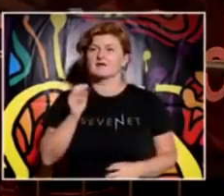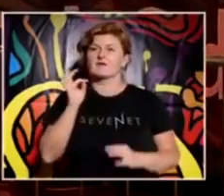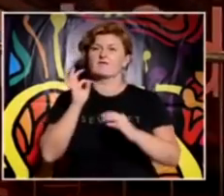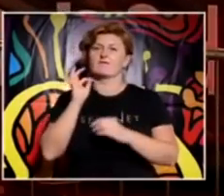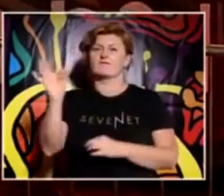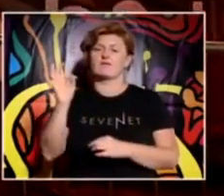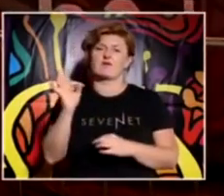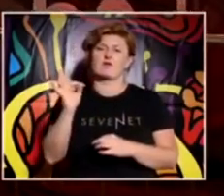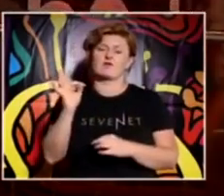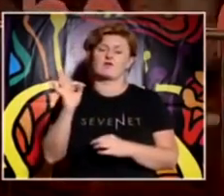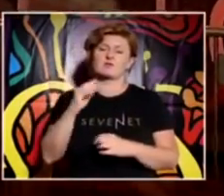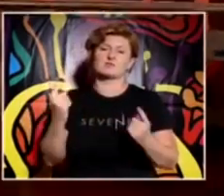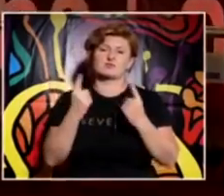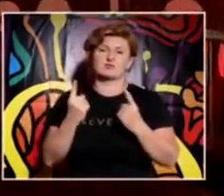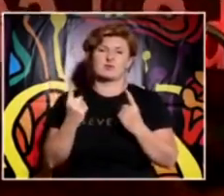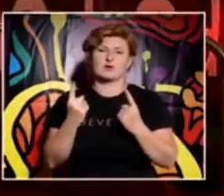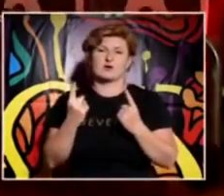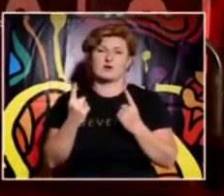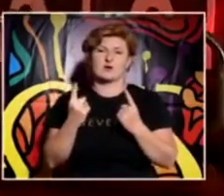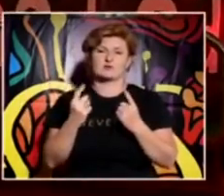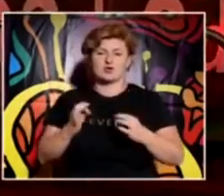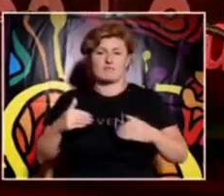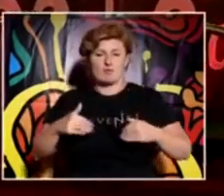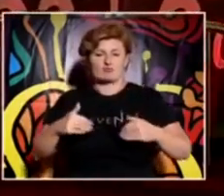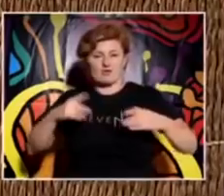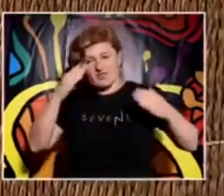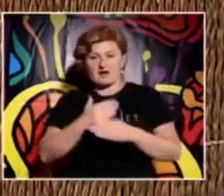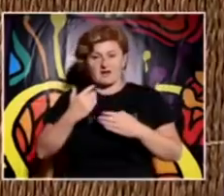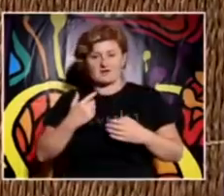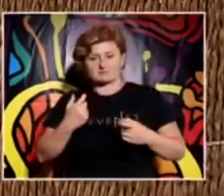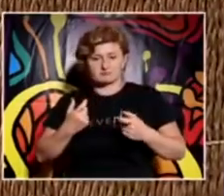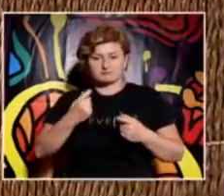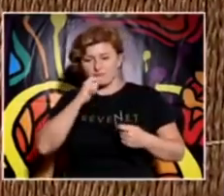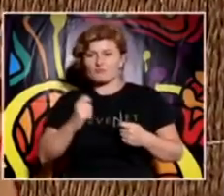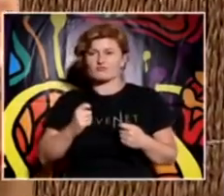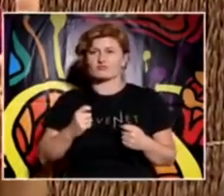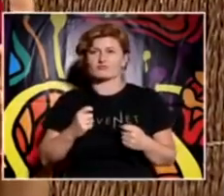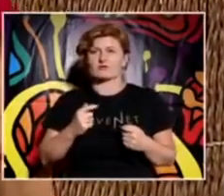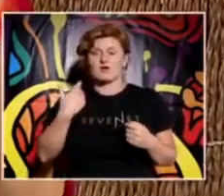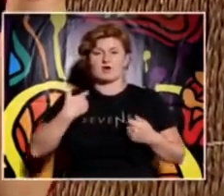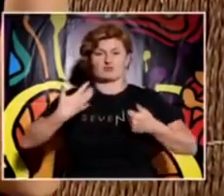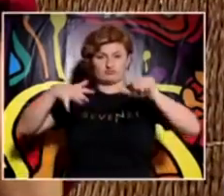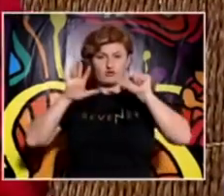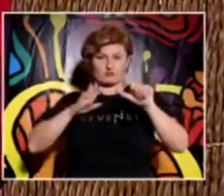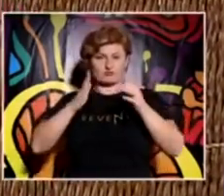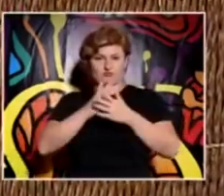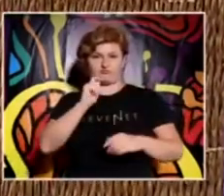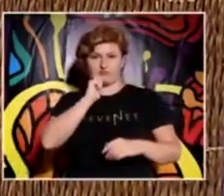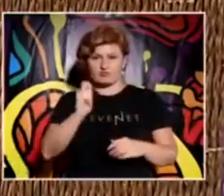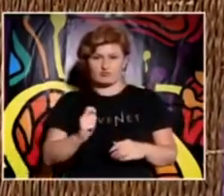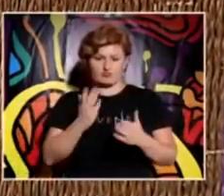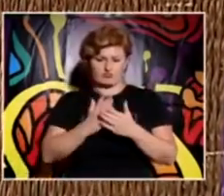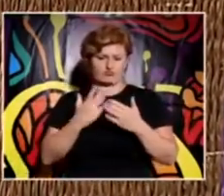dzisiaj możesz działać na spontanie, było zaplanowane? Tak, dokładnie. Od 6 lat podróżuję, więcej, 7